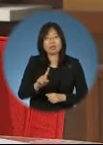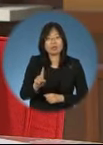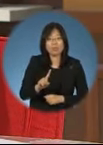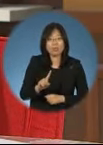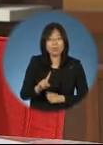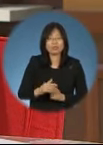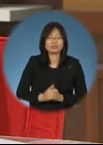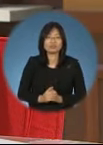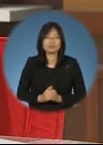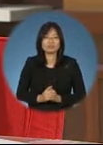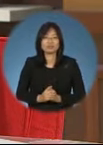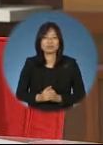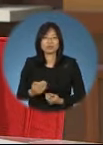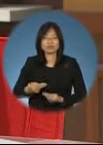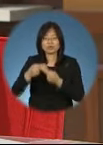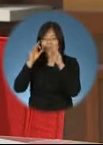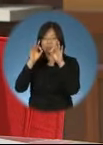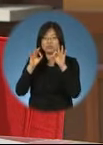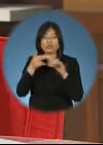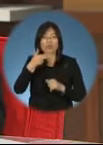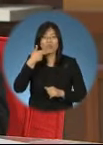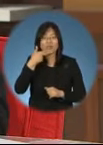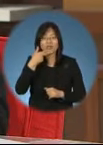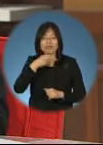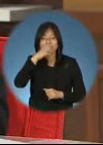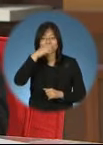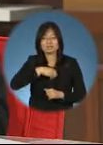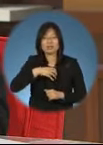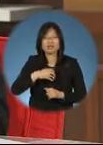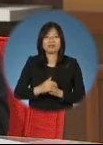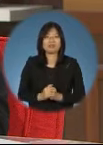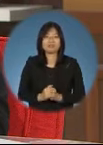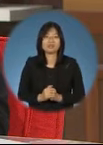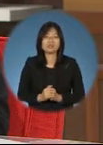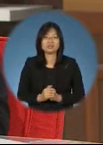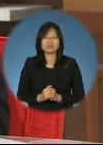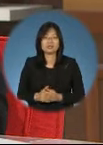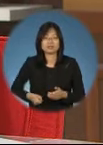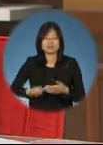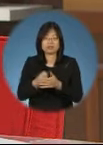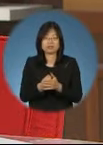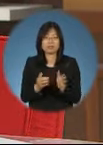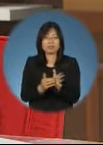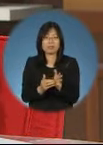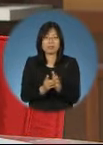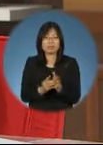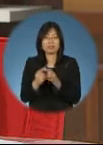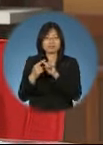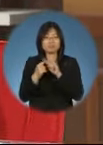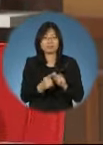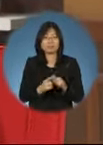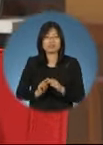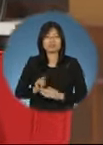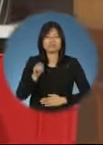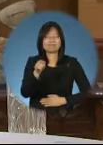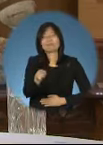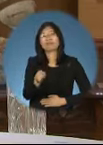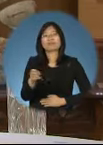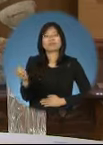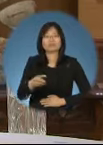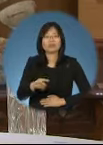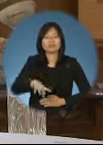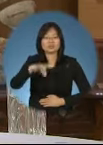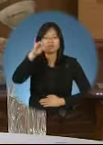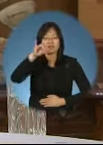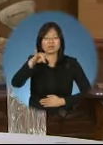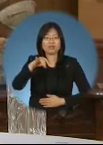좀 두고 보자 이런 게 없었어요. 그냥 남다르셨어요, 예. 원래. 결정했다면 무조건 가는 거죠. 그리고 첫